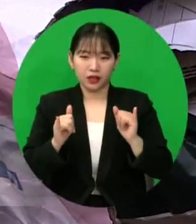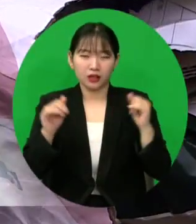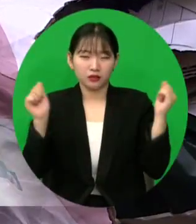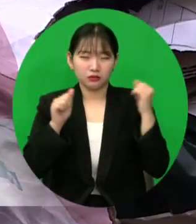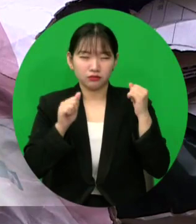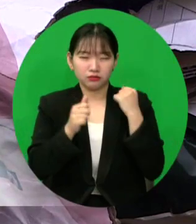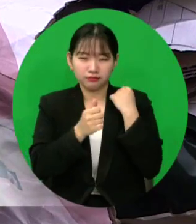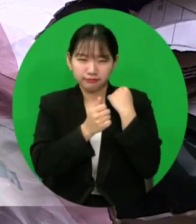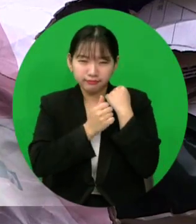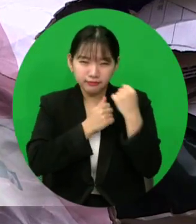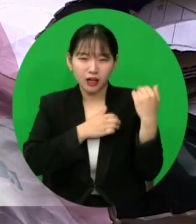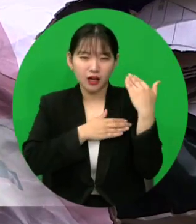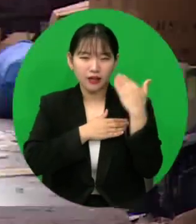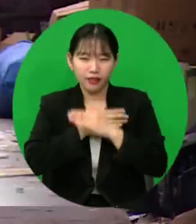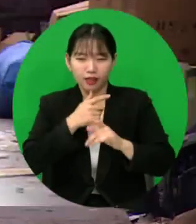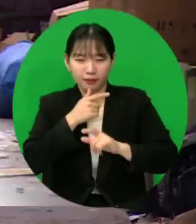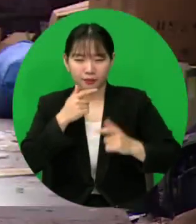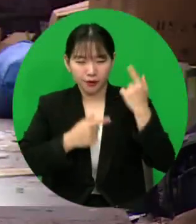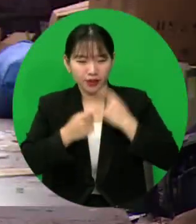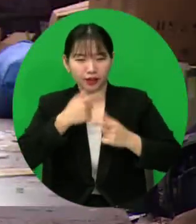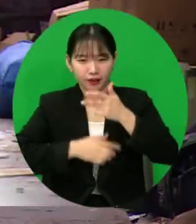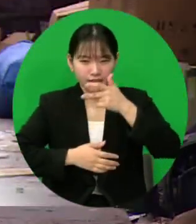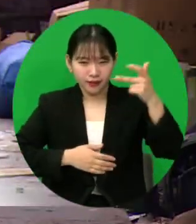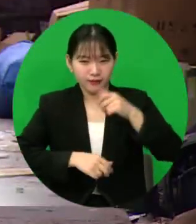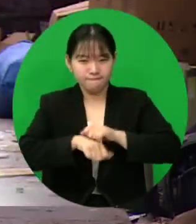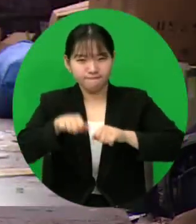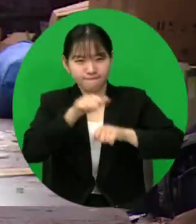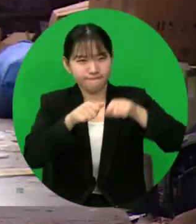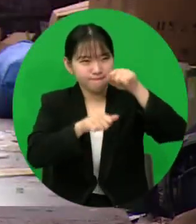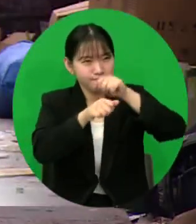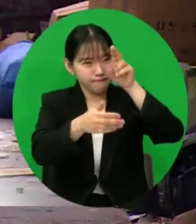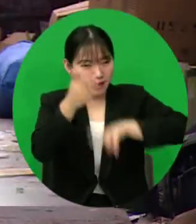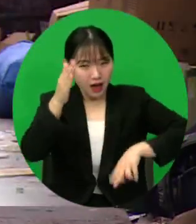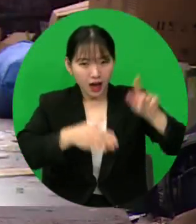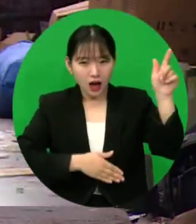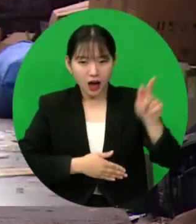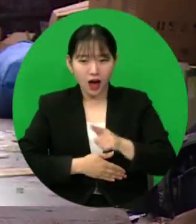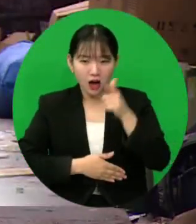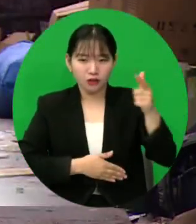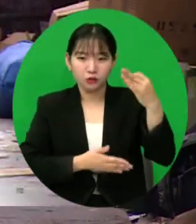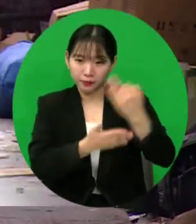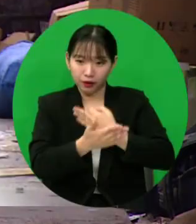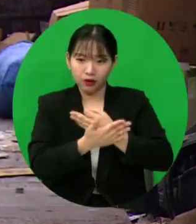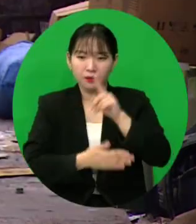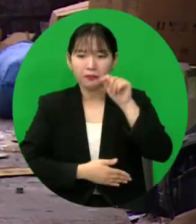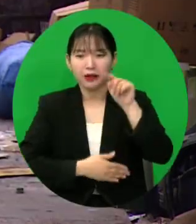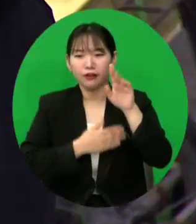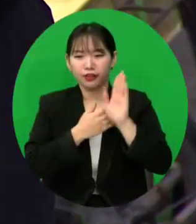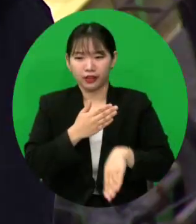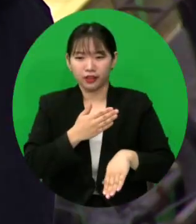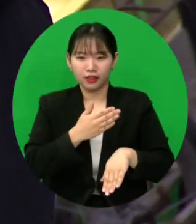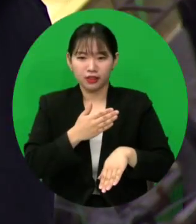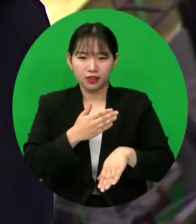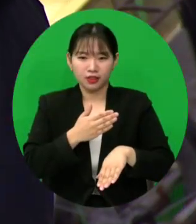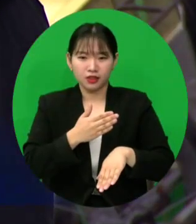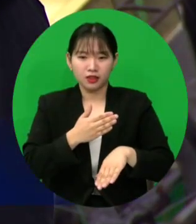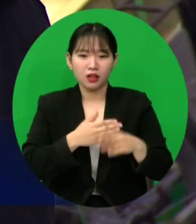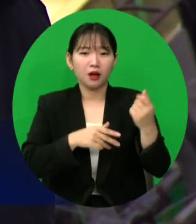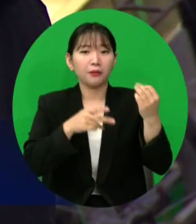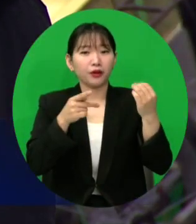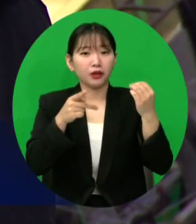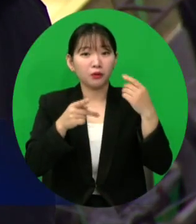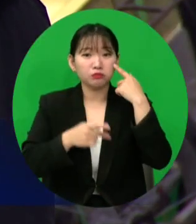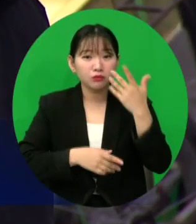칼바람을 뚫고 몸보다 큰 상자 묶음을 모아 팔아도 하루 버는 돈은 만 원이 채 되지 않습니다. 몇 킬로